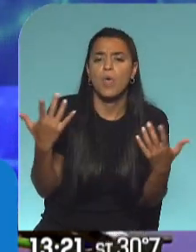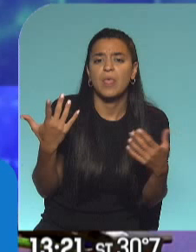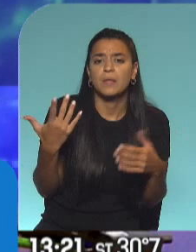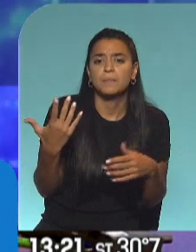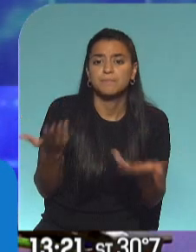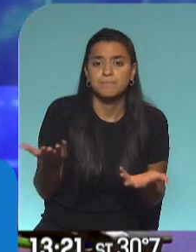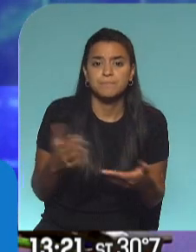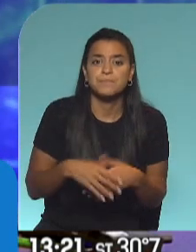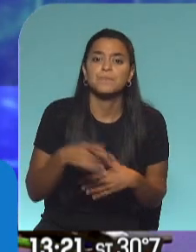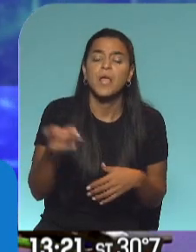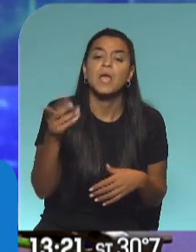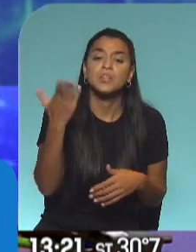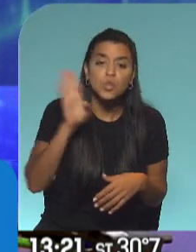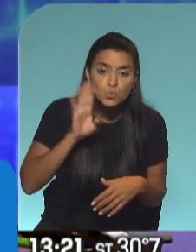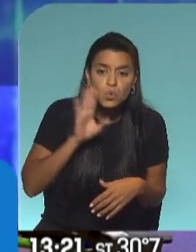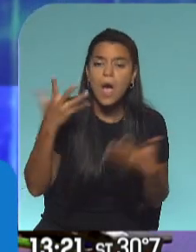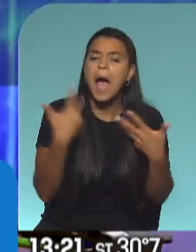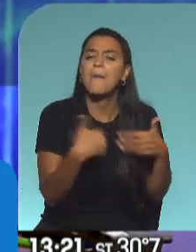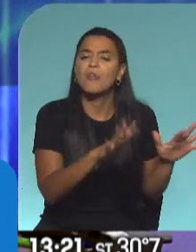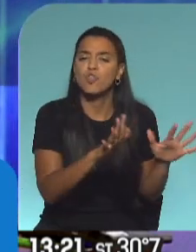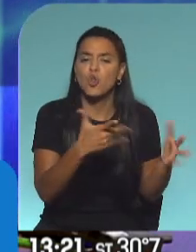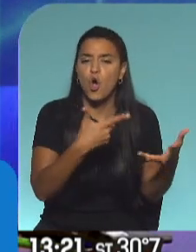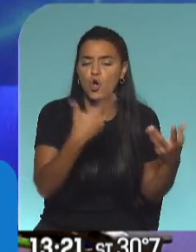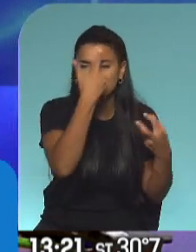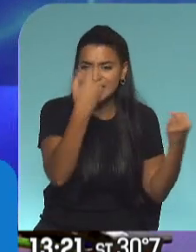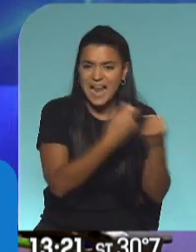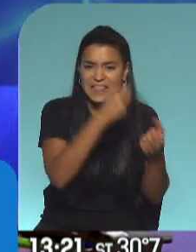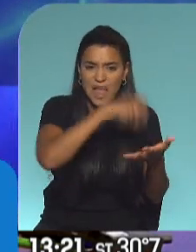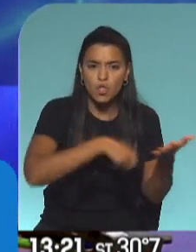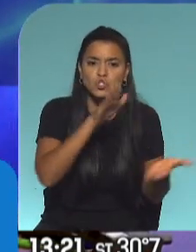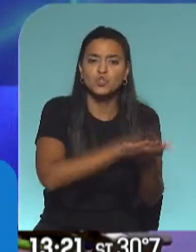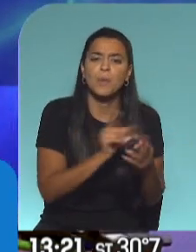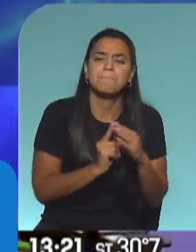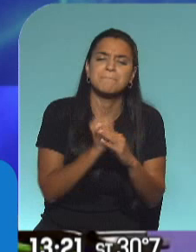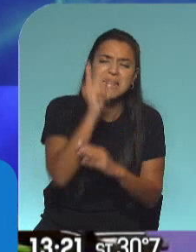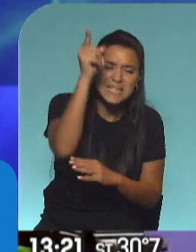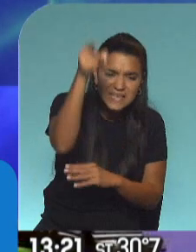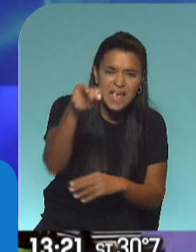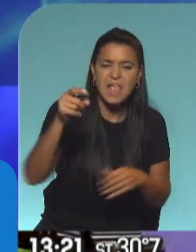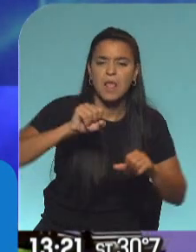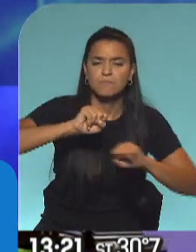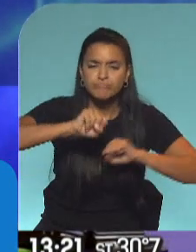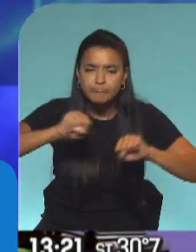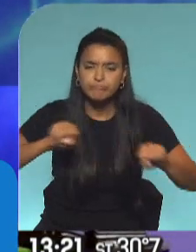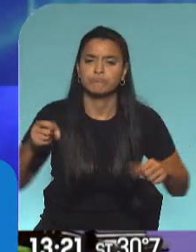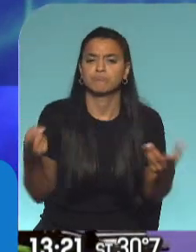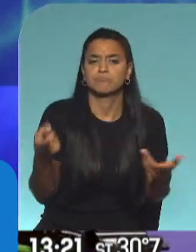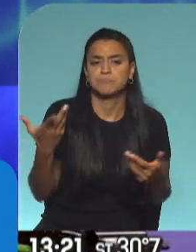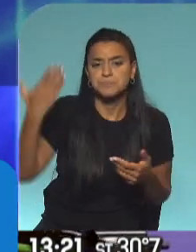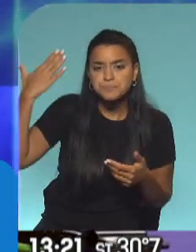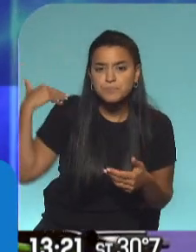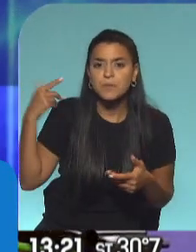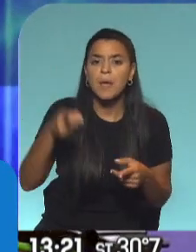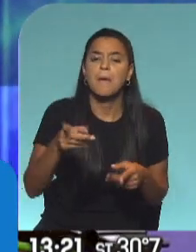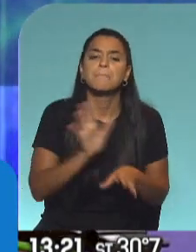Случилось, это очевидно. После выхода США из договора по ПРО все и началось. Ну а как? Значит, одна